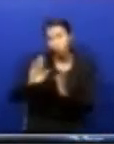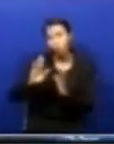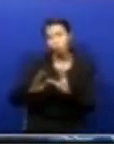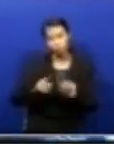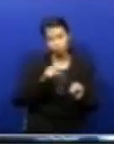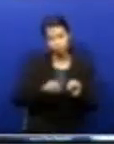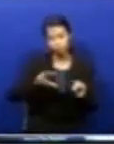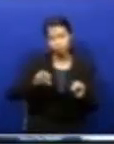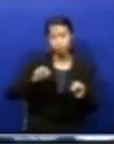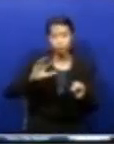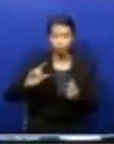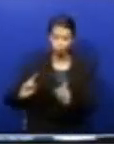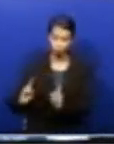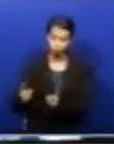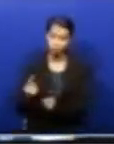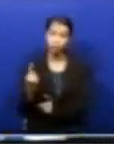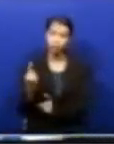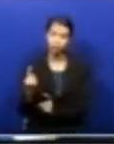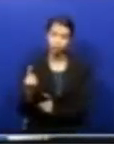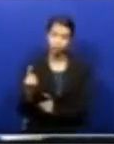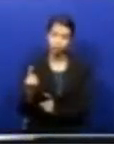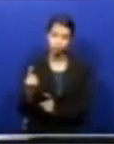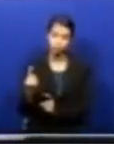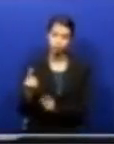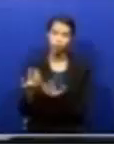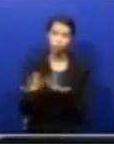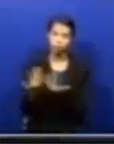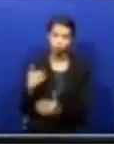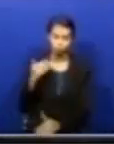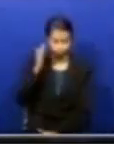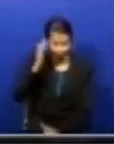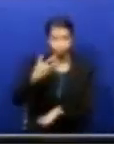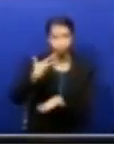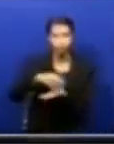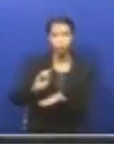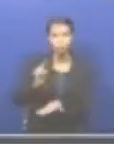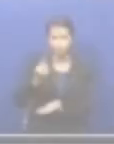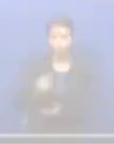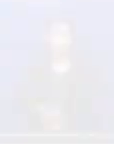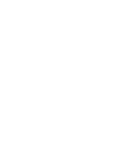งเล็บ1จะขอนำเรียนให้เพื่อนสมาชิกทราบในมาตรา4ต่อไปครับขอบคุณครับ